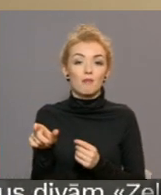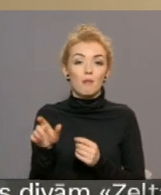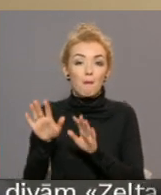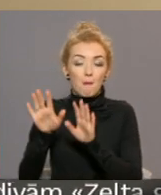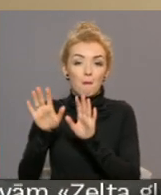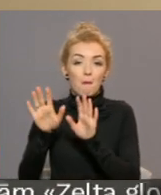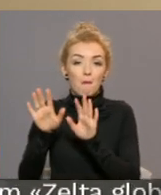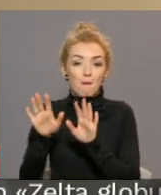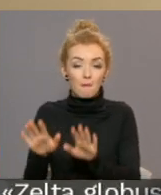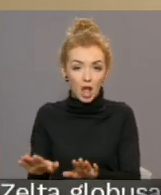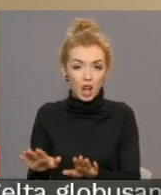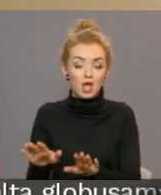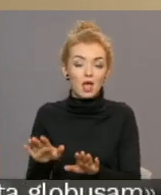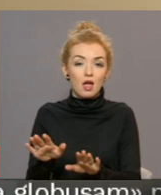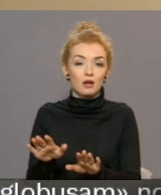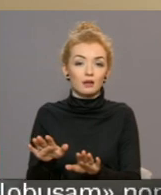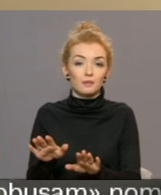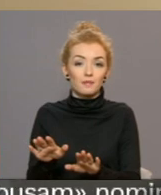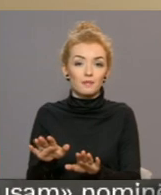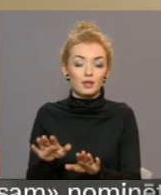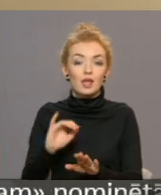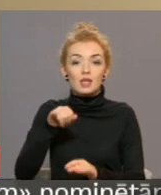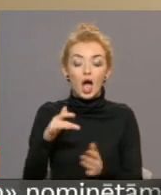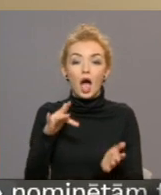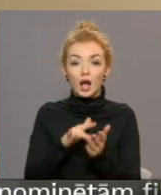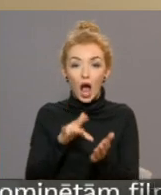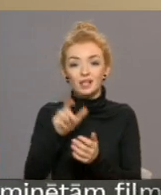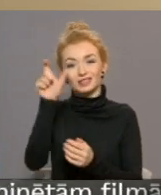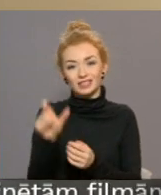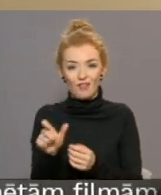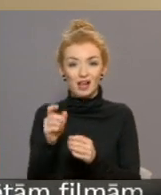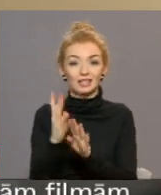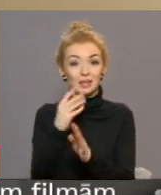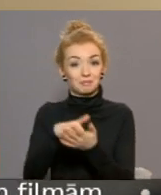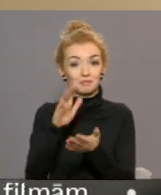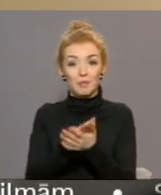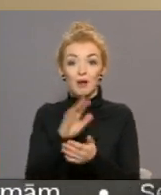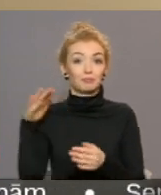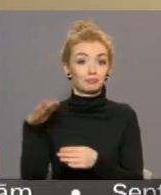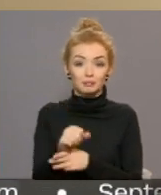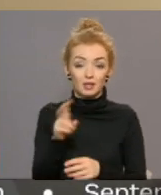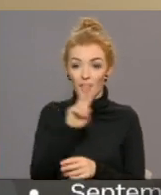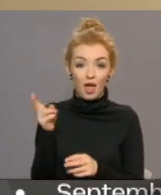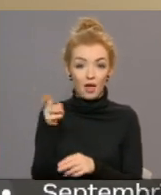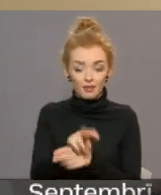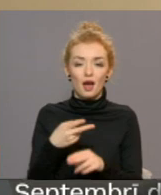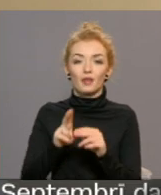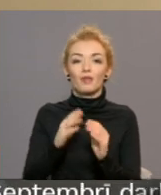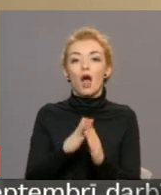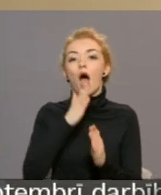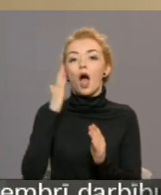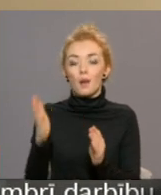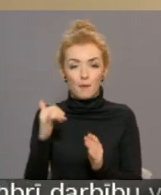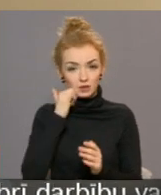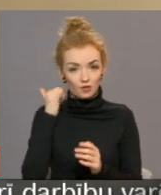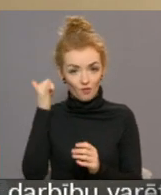paliek kāds, pat sakot, ja kāds neatnāk, tad mēs zvanām nākamam